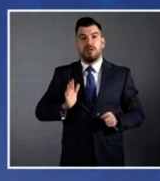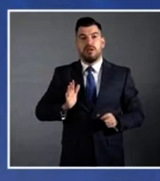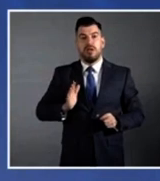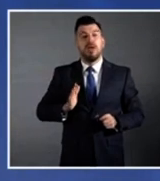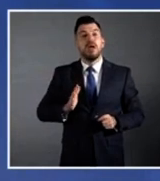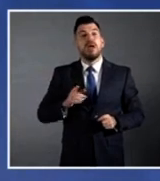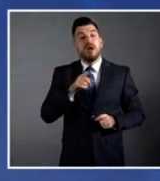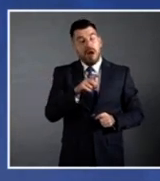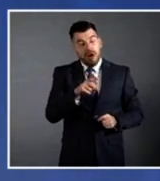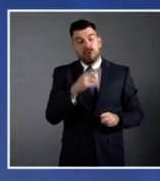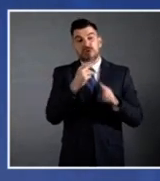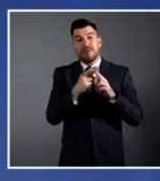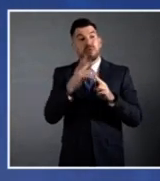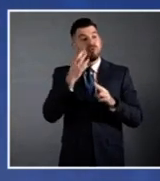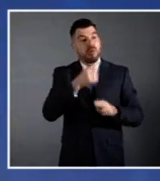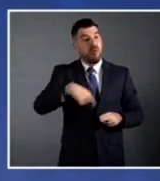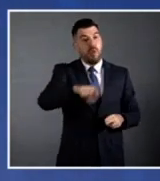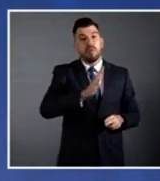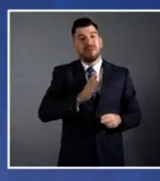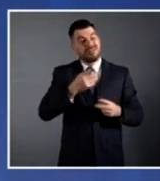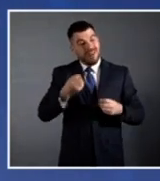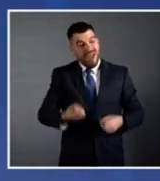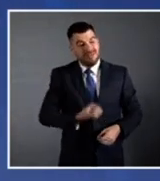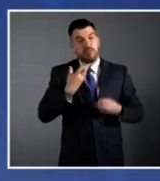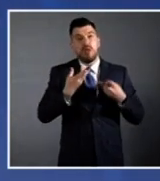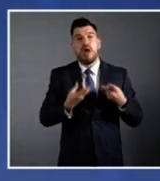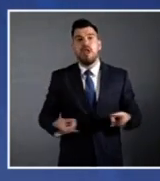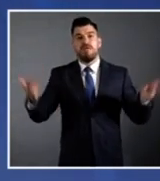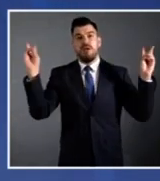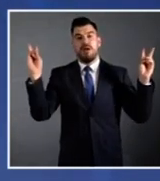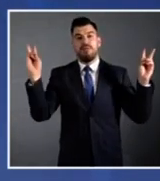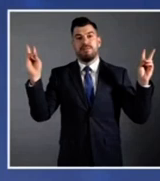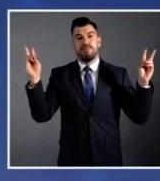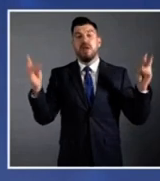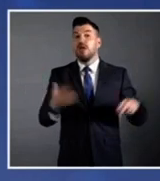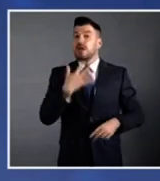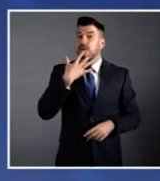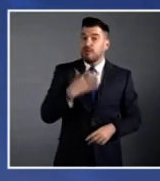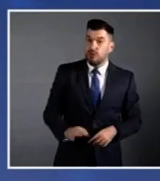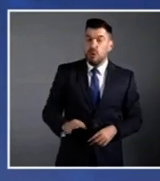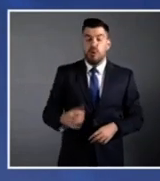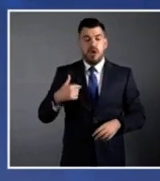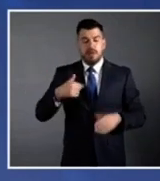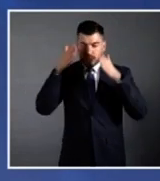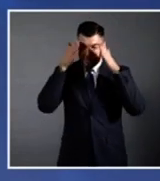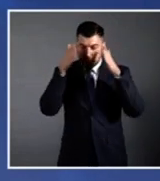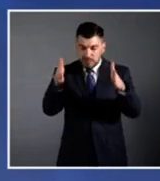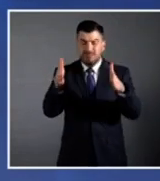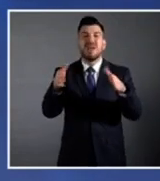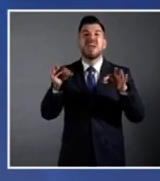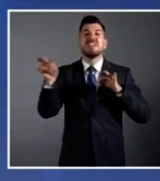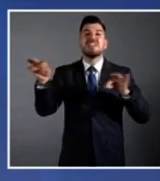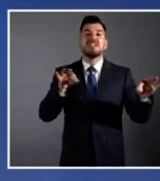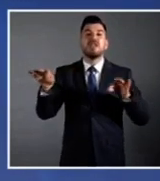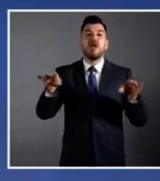ελευθερία και η ευημερία των πολιτών. Για το σκοπό αυτό ακολουθούμε με επιμονή μία σαφή στρατηγική. Να φέρουμε